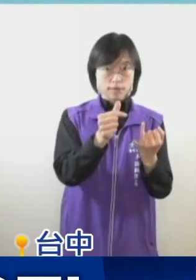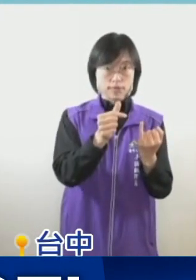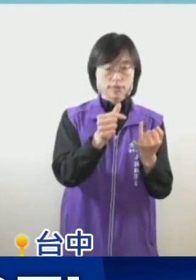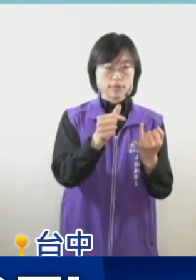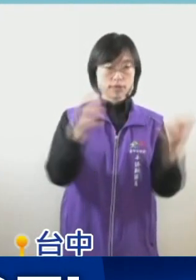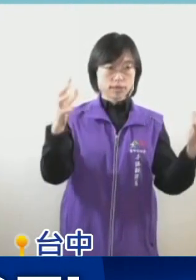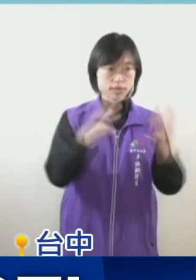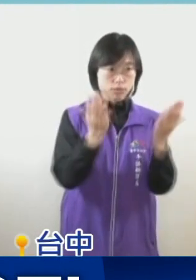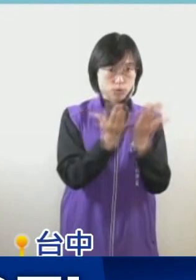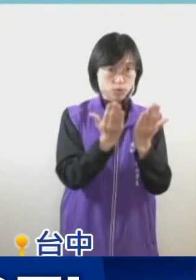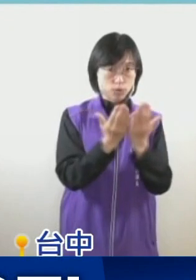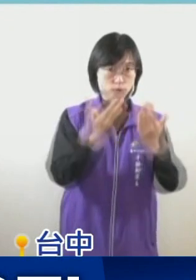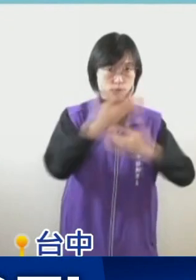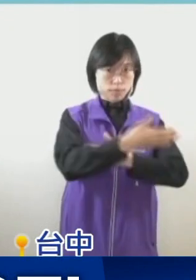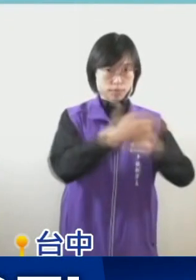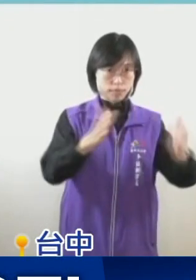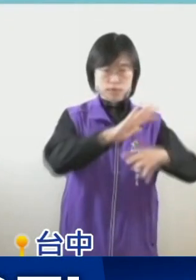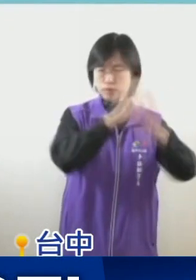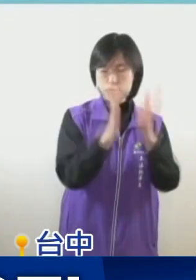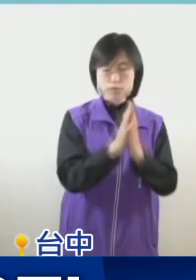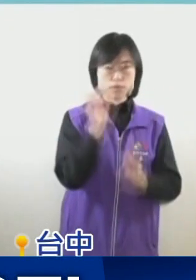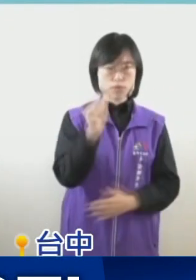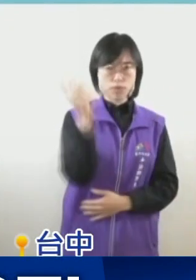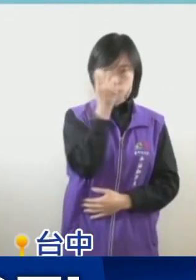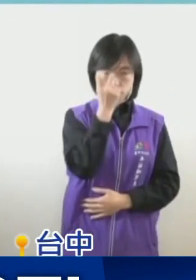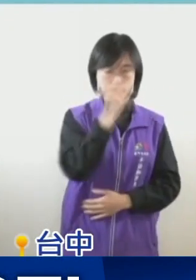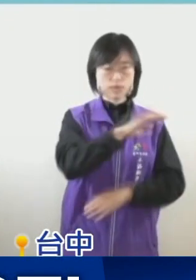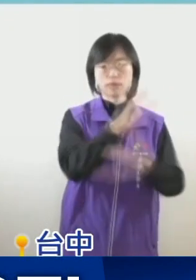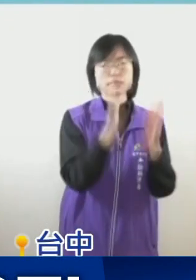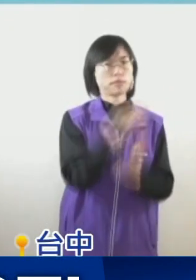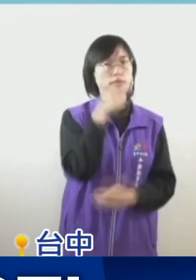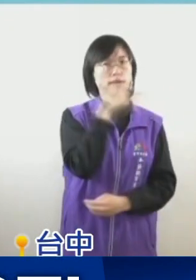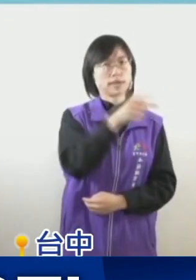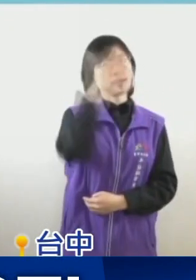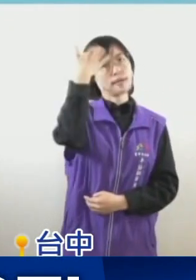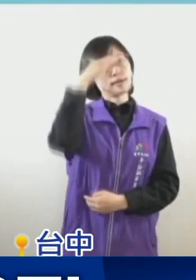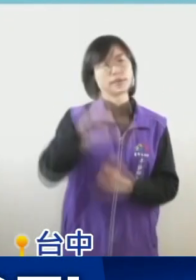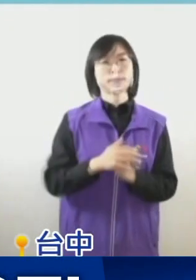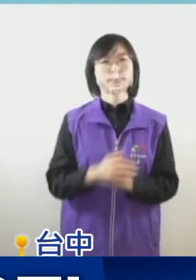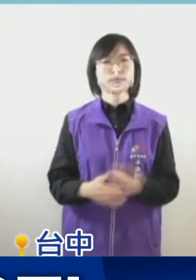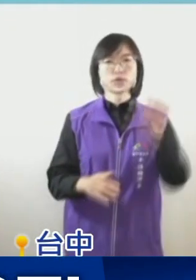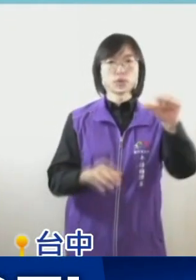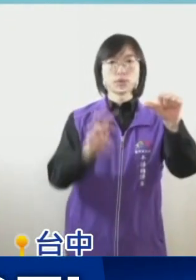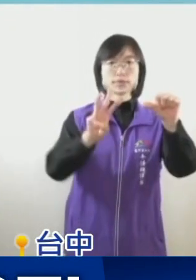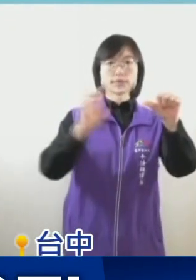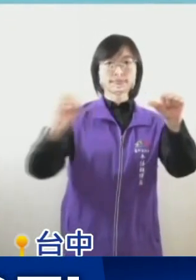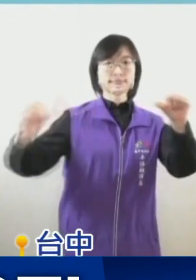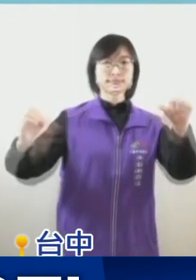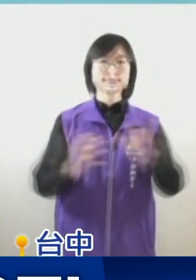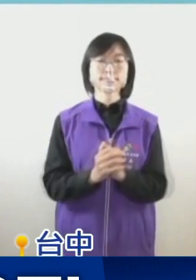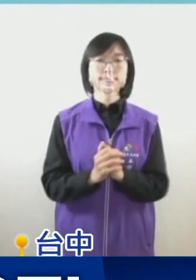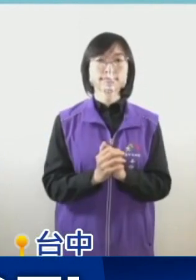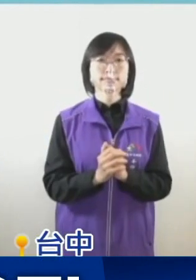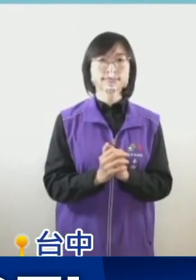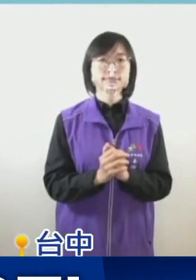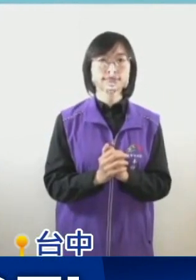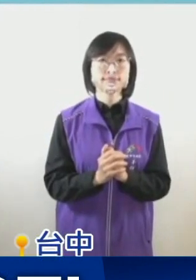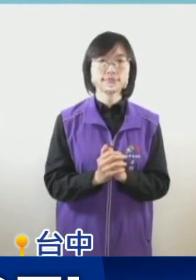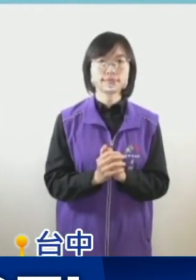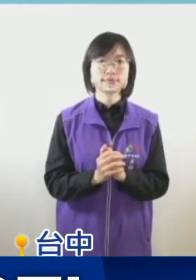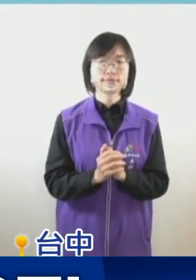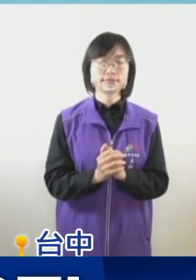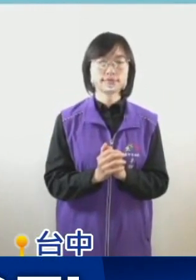同学都给他做快筛，结果都是阴性的。然后另外还有一个5300，哎，这个确诊个案